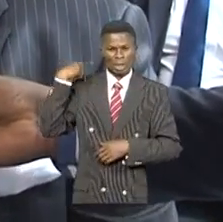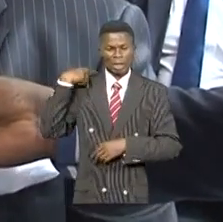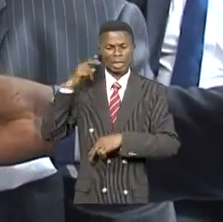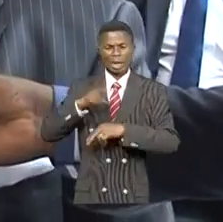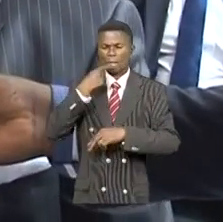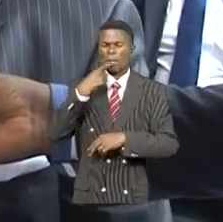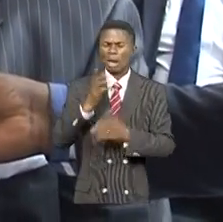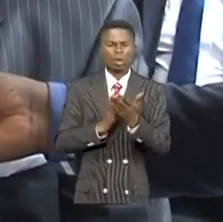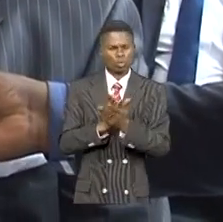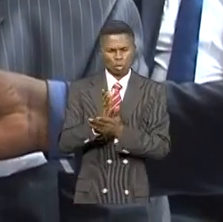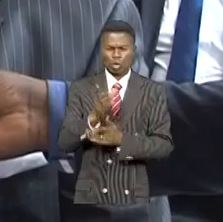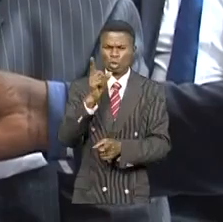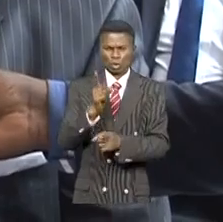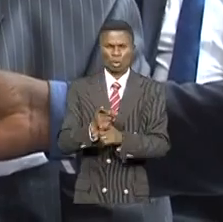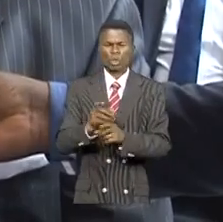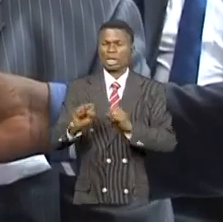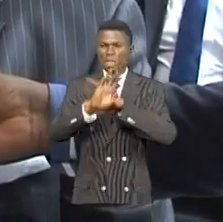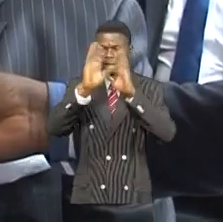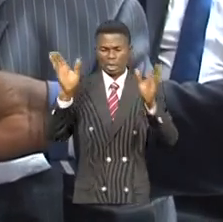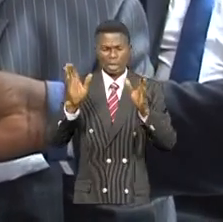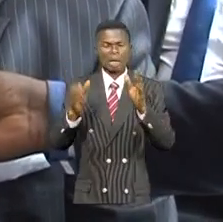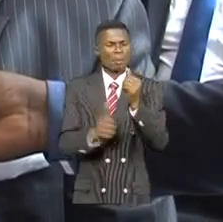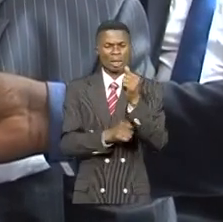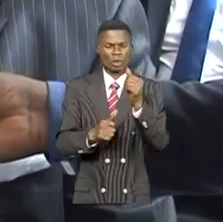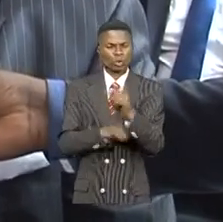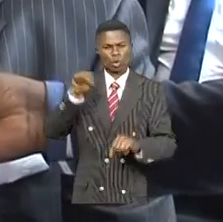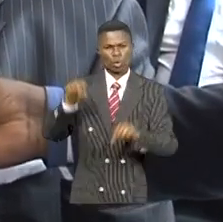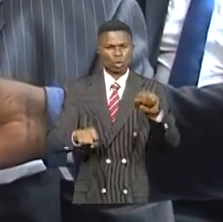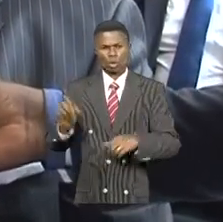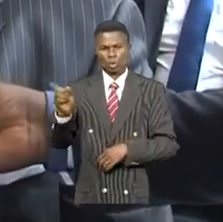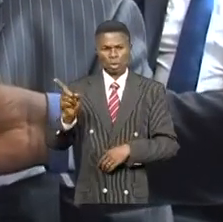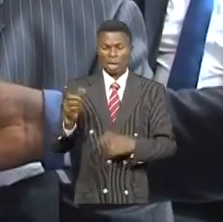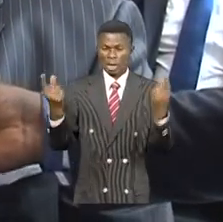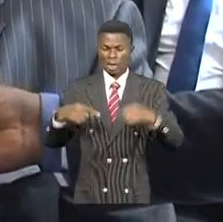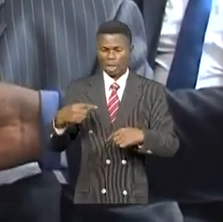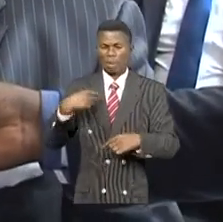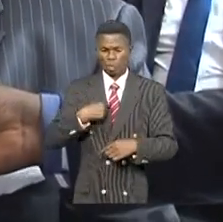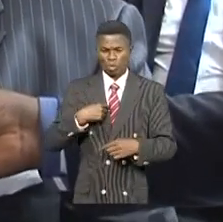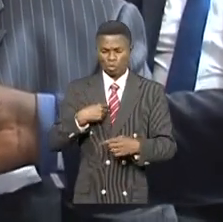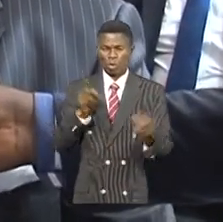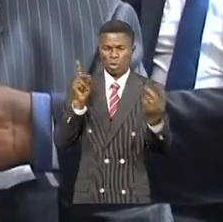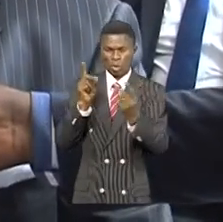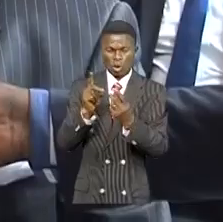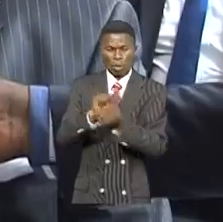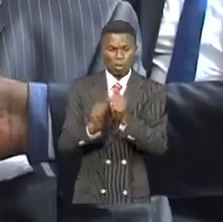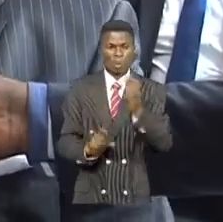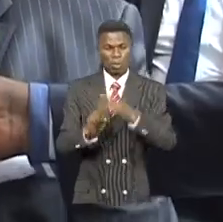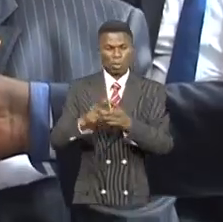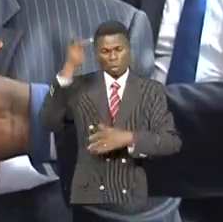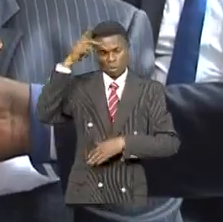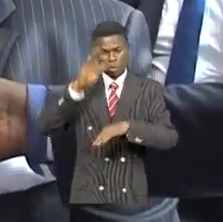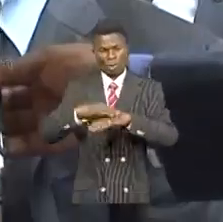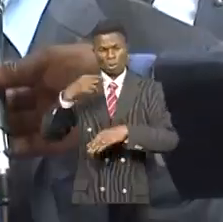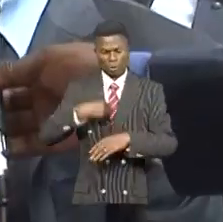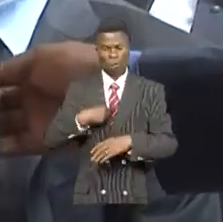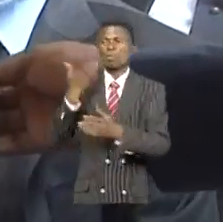parler que personne ne peut comparer. Et à chaque fois que je me retrouvais devant un problème politique, je faisais recours